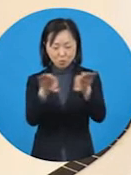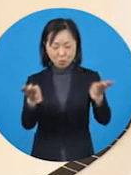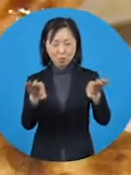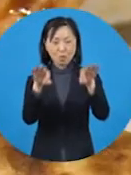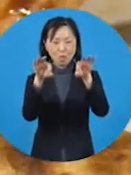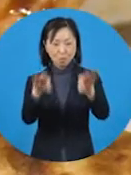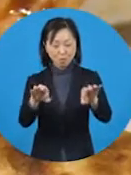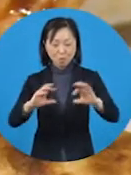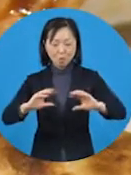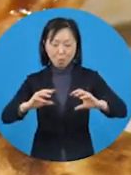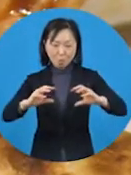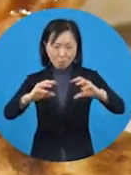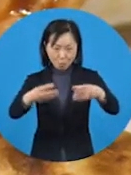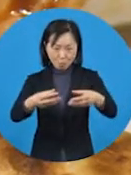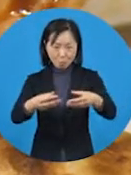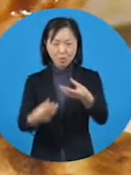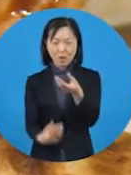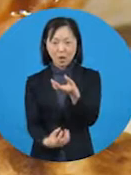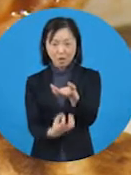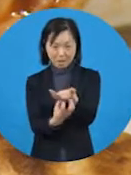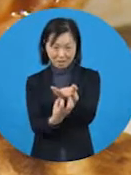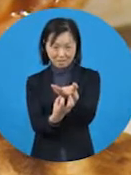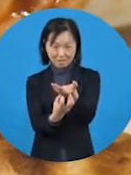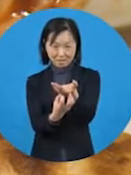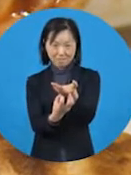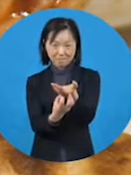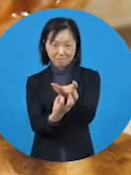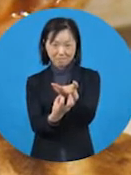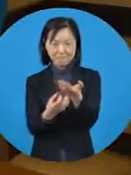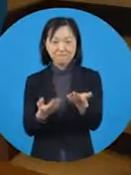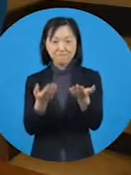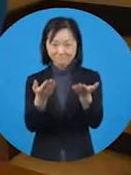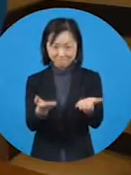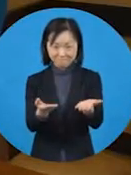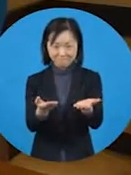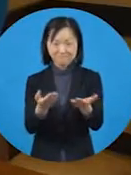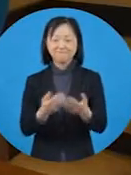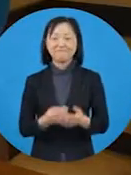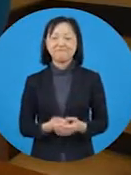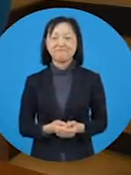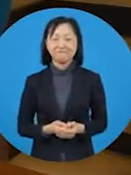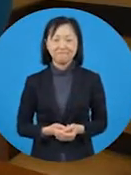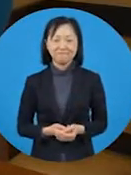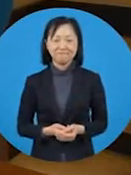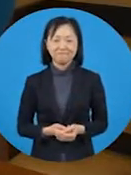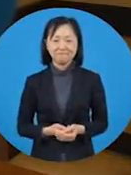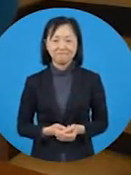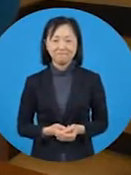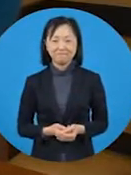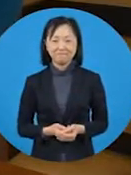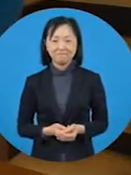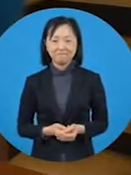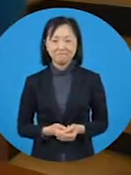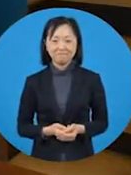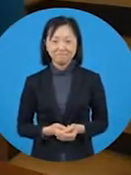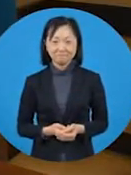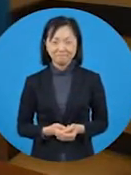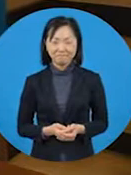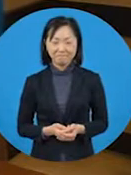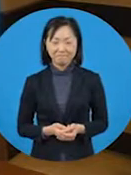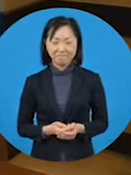包み、こんがり焼き目をつけたら完成です。 はい、お待たせしました。牛豚ソーセージのブリトーでございます